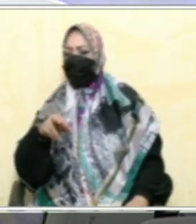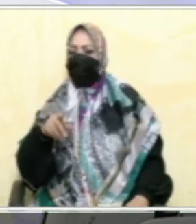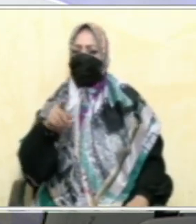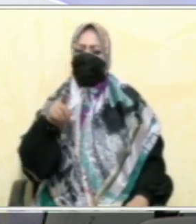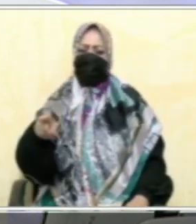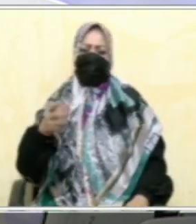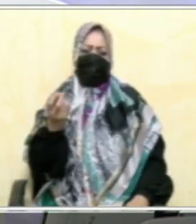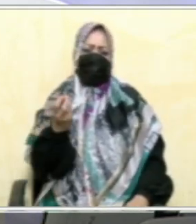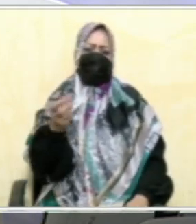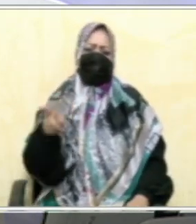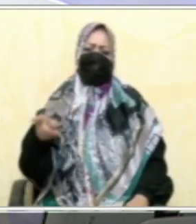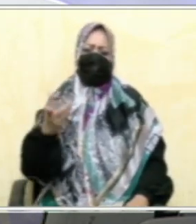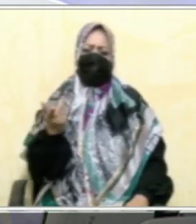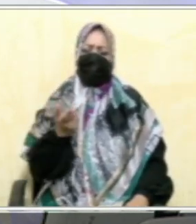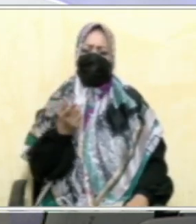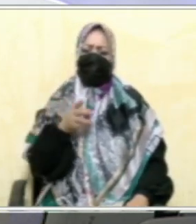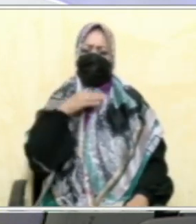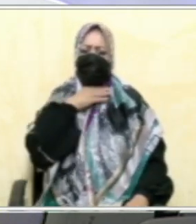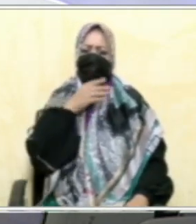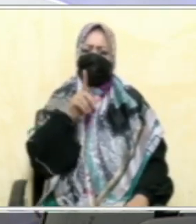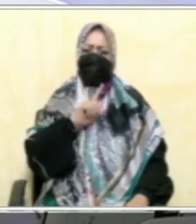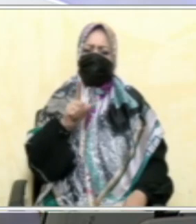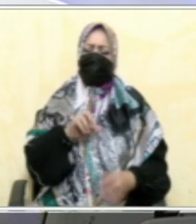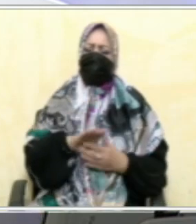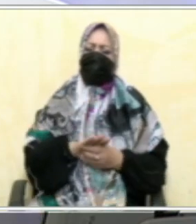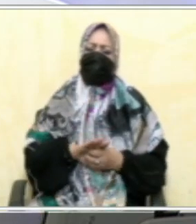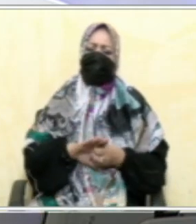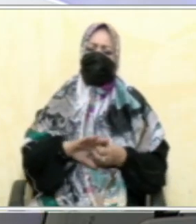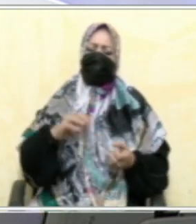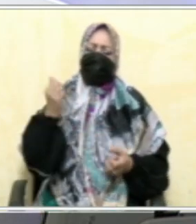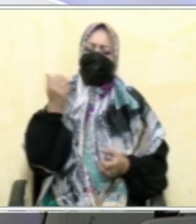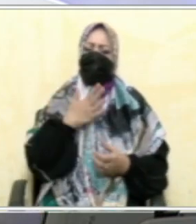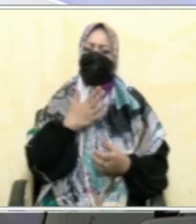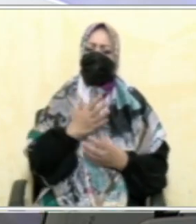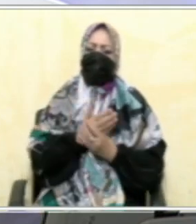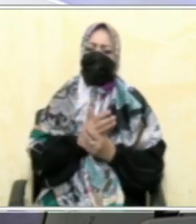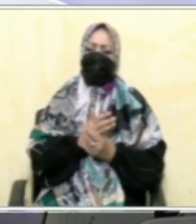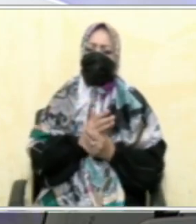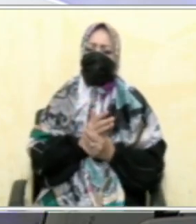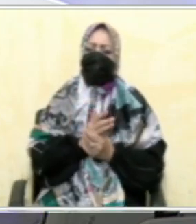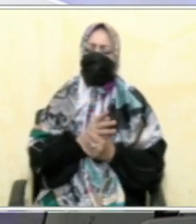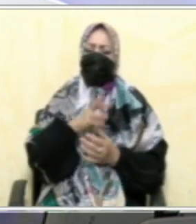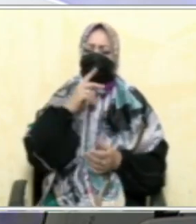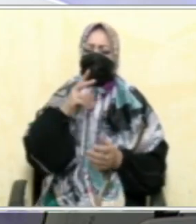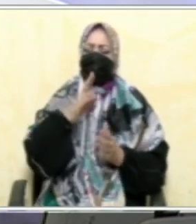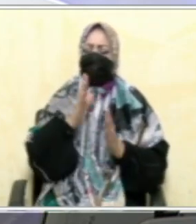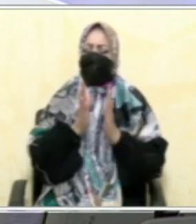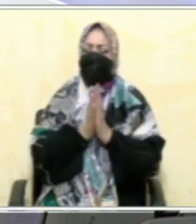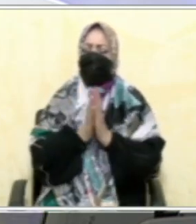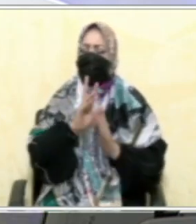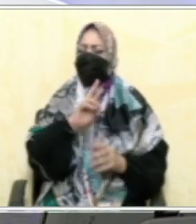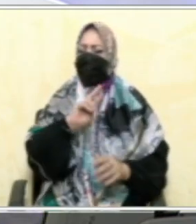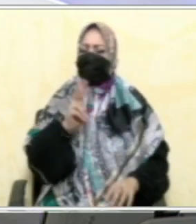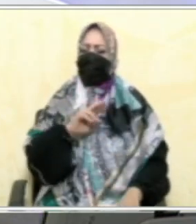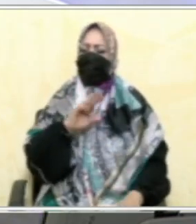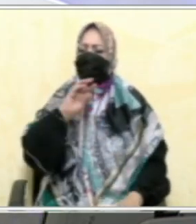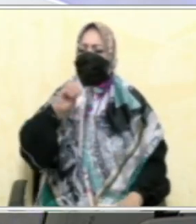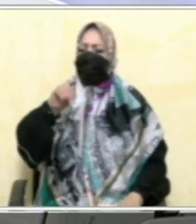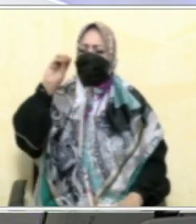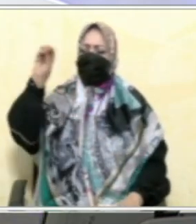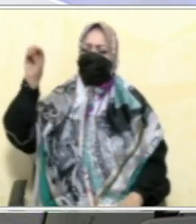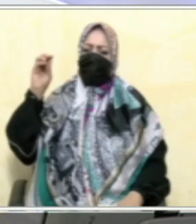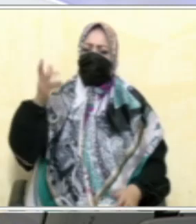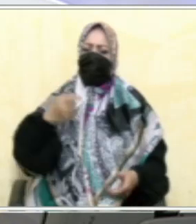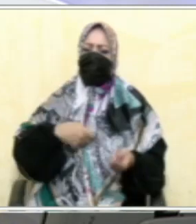للأسف يعني ضرت كثيرا من التجار. هل أنت مفتي أيها الرجل؟ هل أنت مفتي حتى تجي وتفتي من عندك وتقول والله